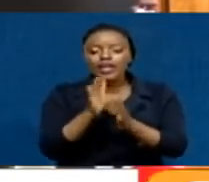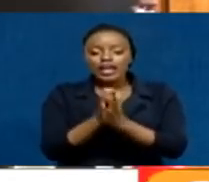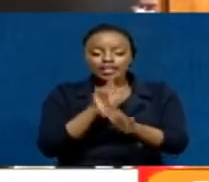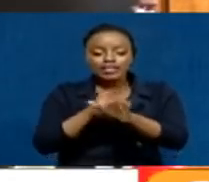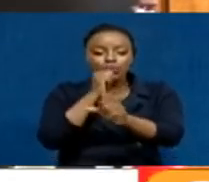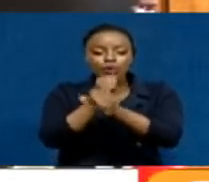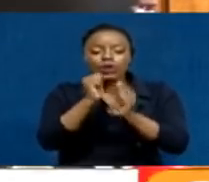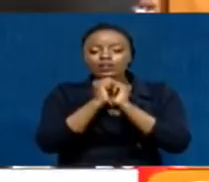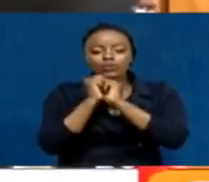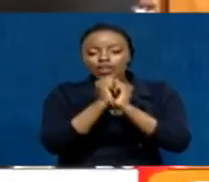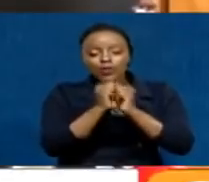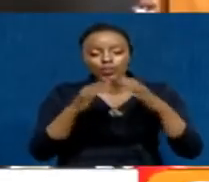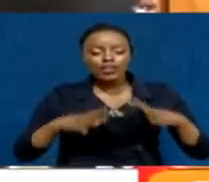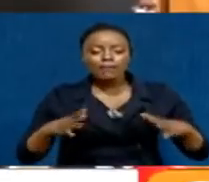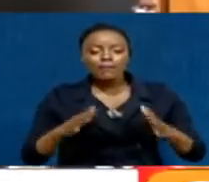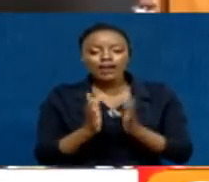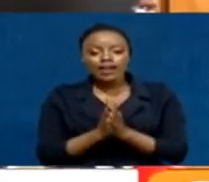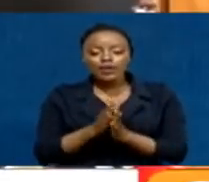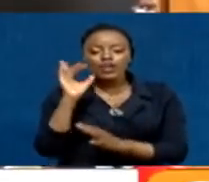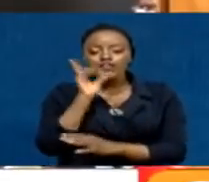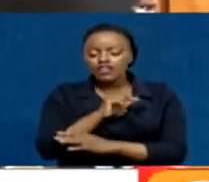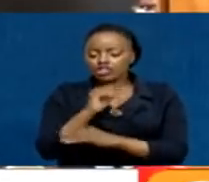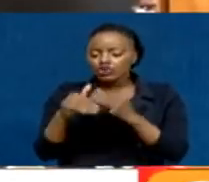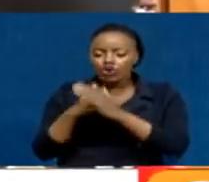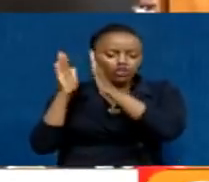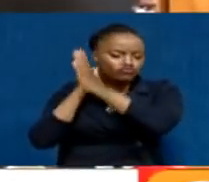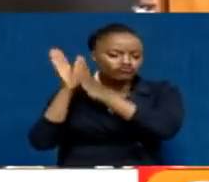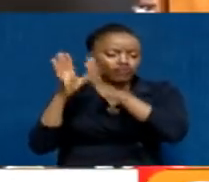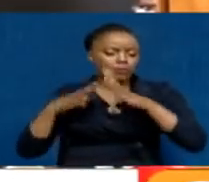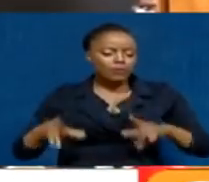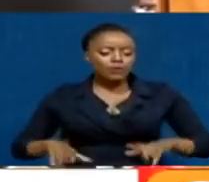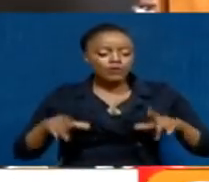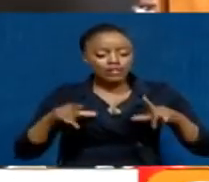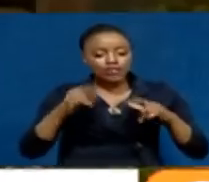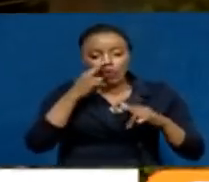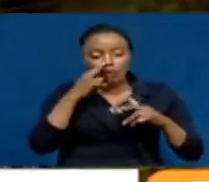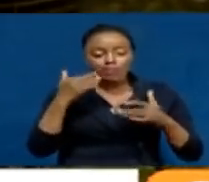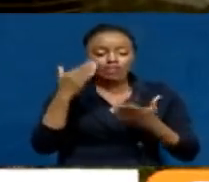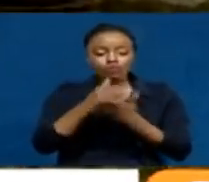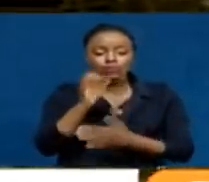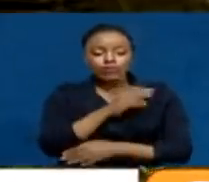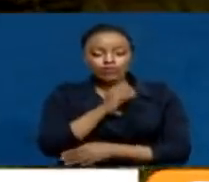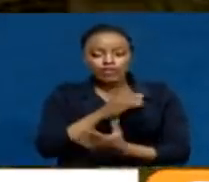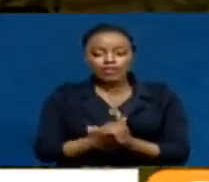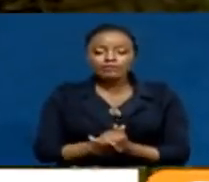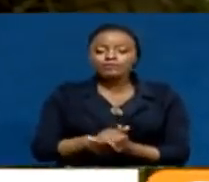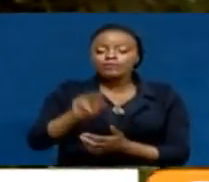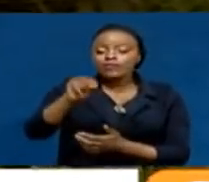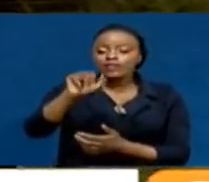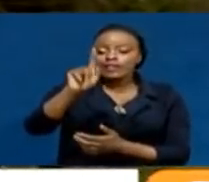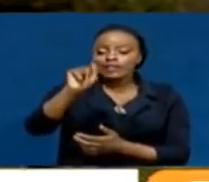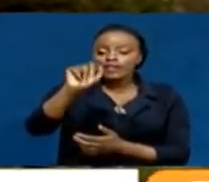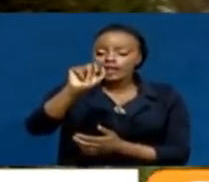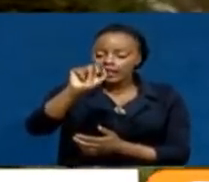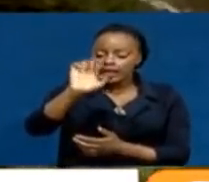tulifanya kazi pamoja na wananchi na tukamaliza Mungiki. Watu wakaanza kuishi nyumbani, watu wakosa kuwa na wasiwasi. George Natembeya aliyeweka